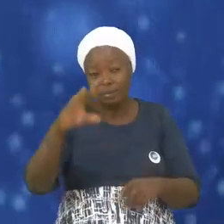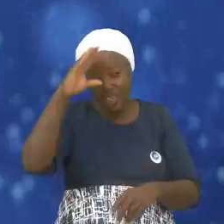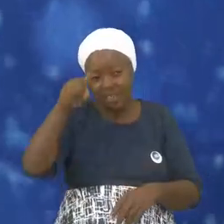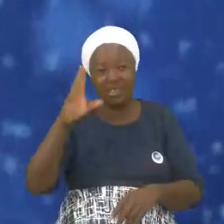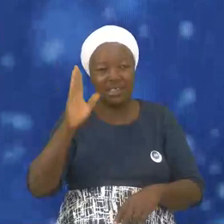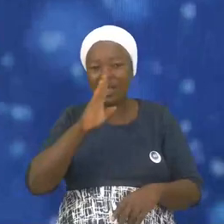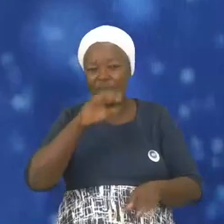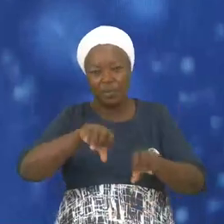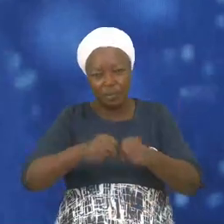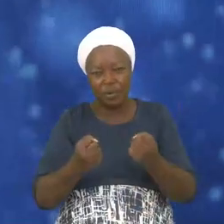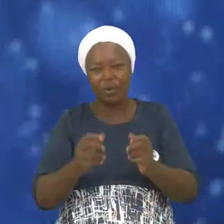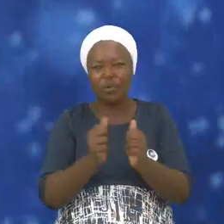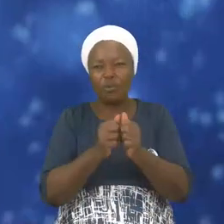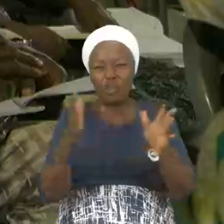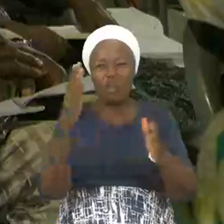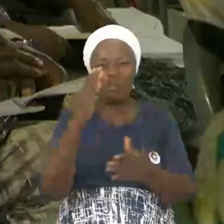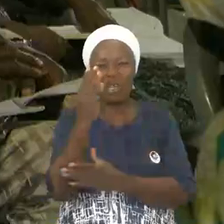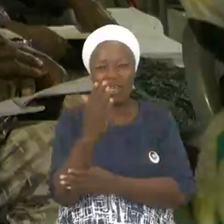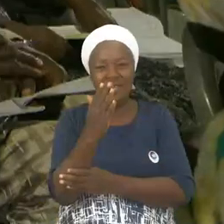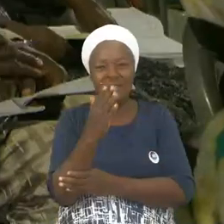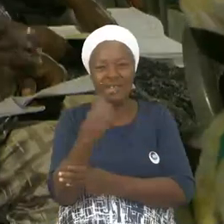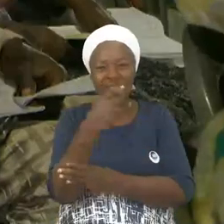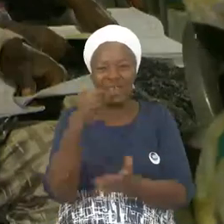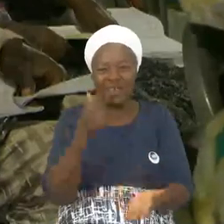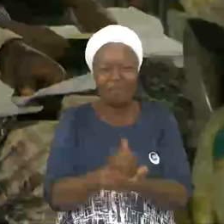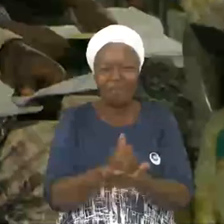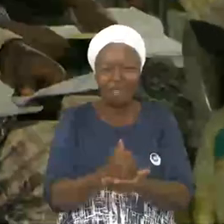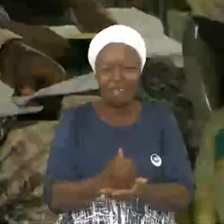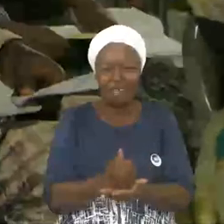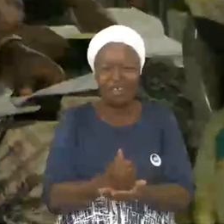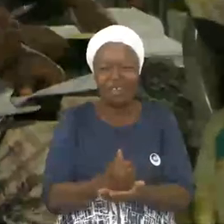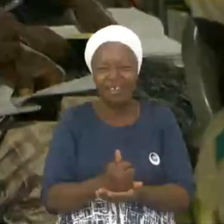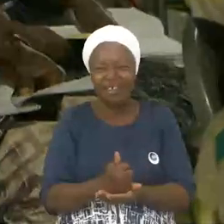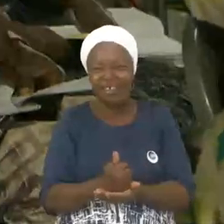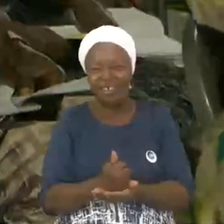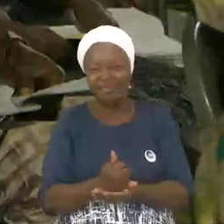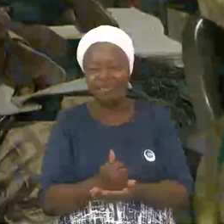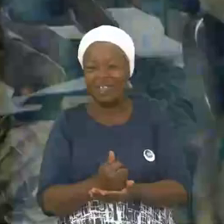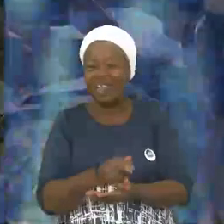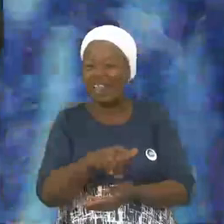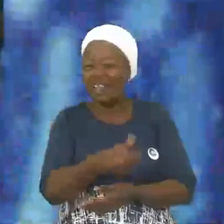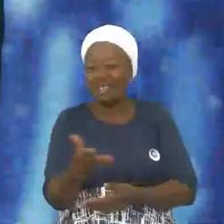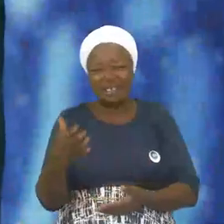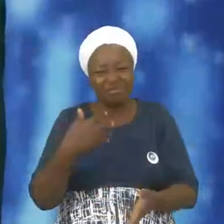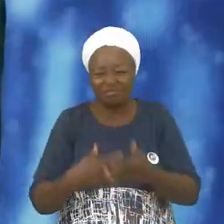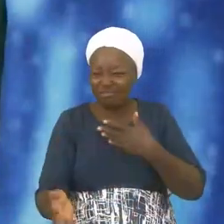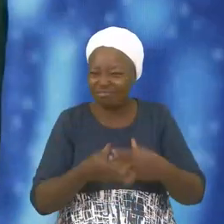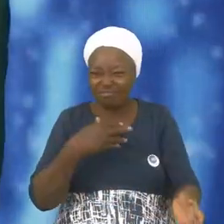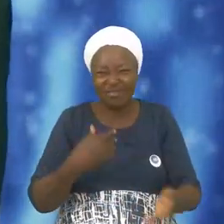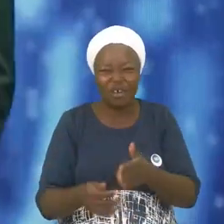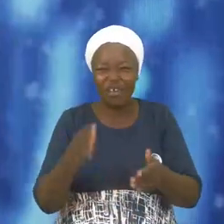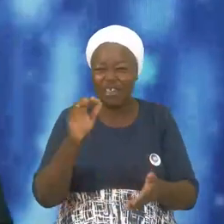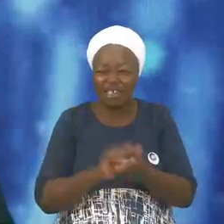chefs. Mais il sera brisé sans l'effort d'aucune main. Quelqu'un dit